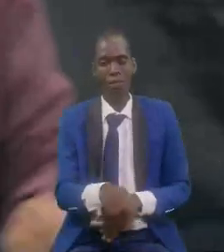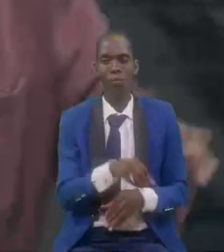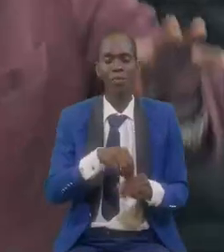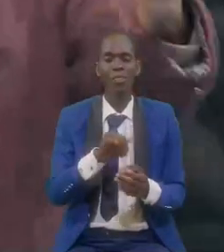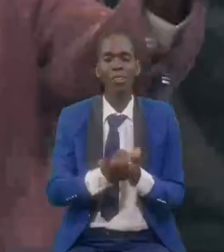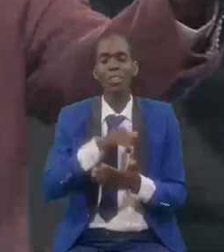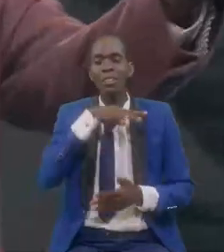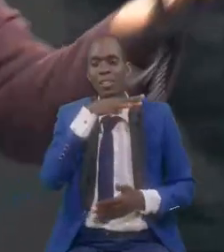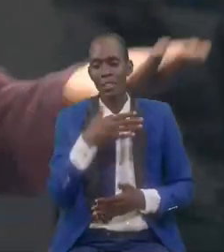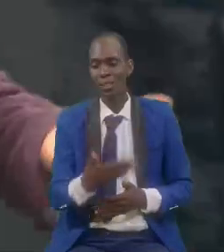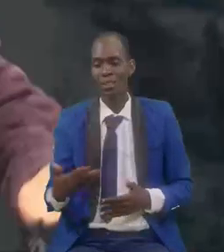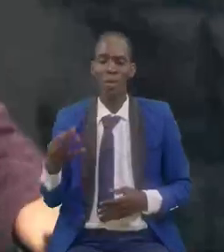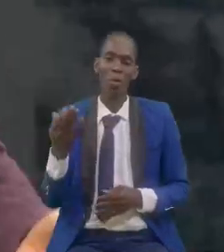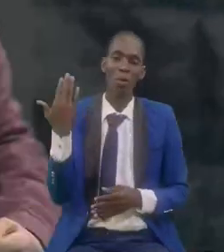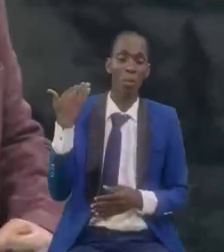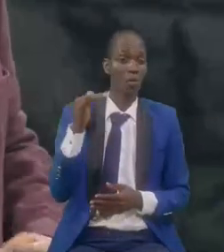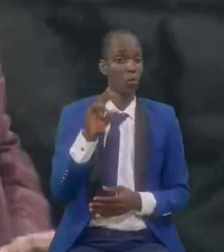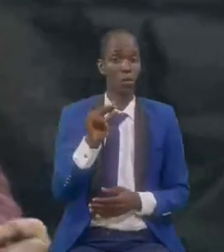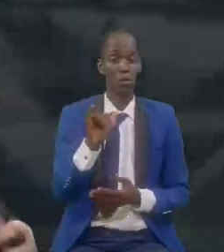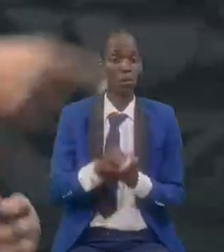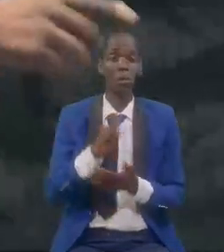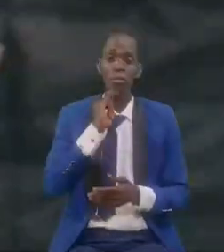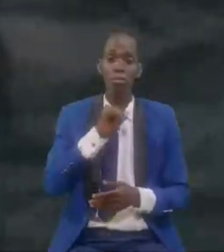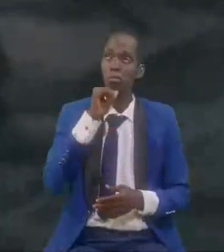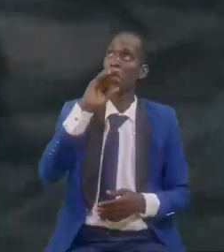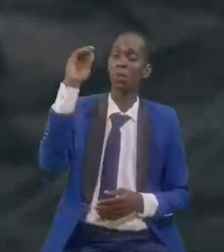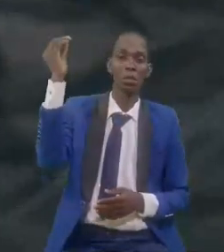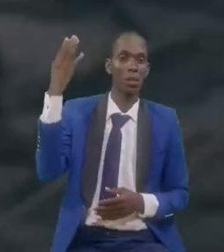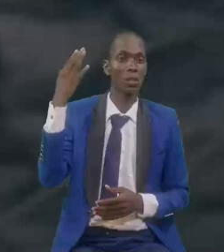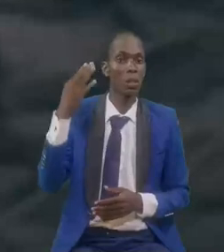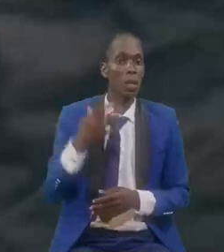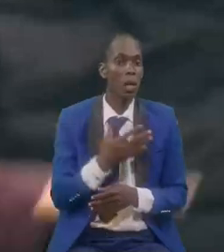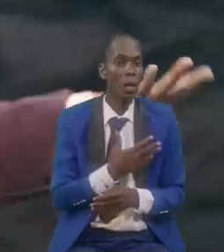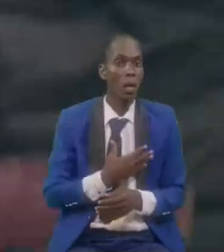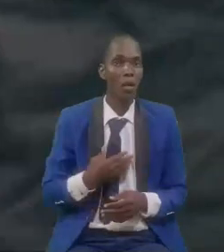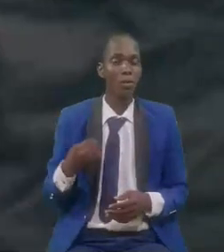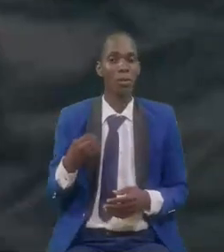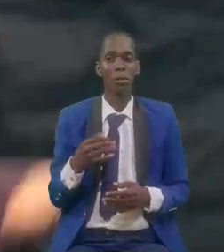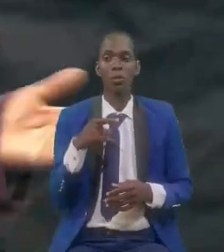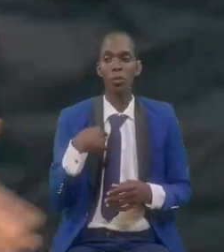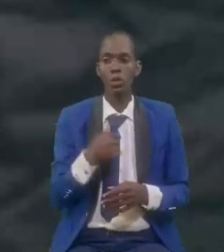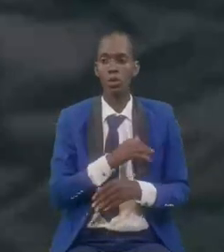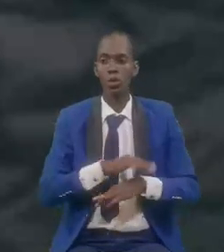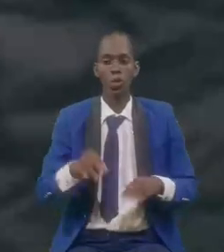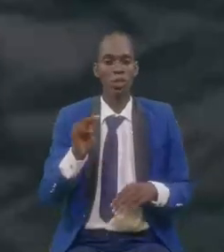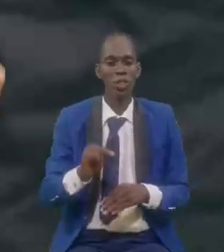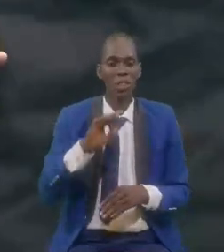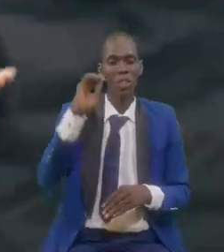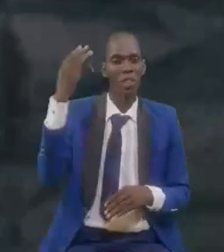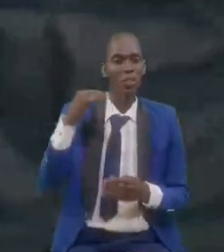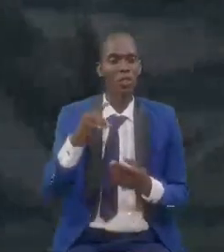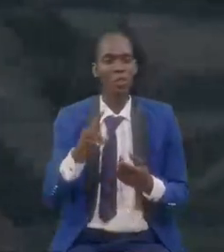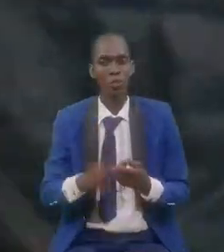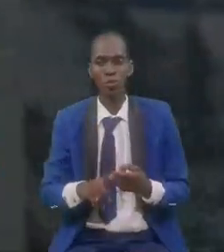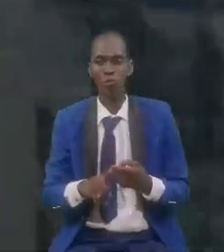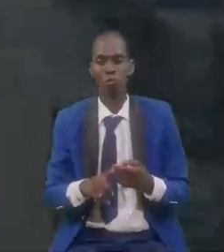la souillure du passé. Ça, ce n'est pas la grâce. Nous n'avons pas la grâce de Dieu pour rester dans la souillure. Nous n'avons pas besoin de la grâce pour être dans